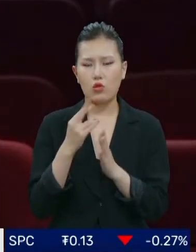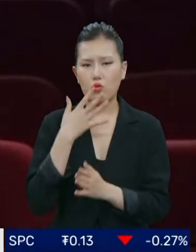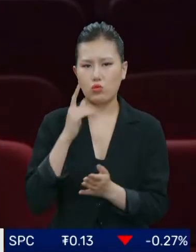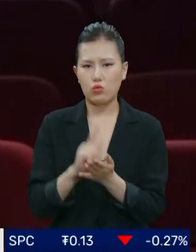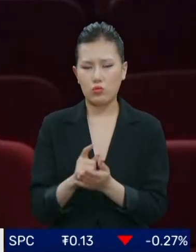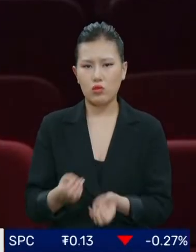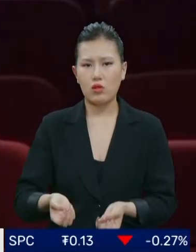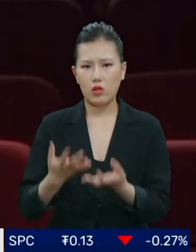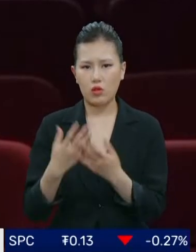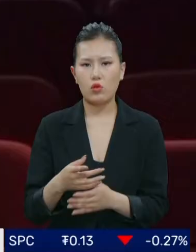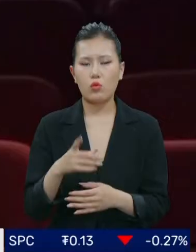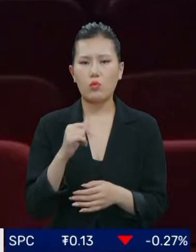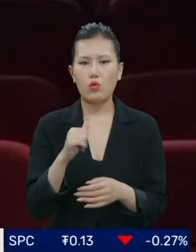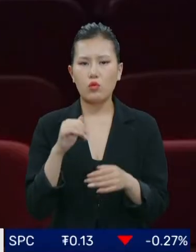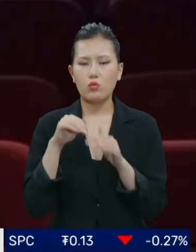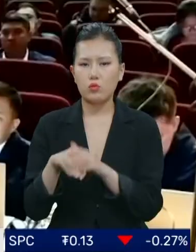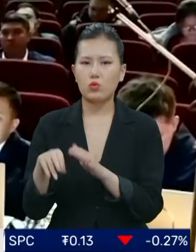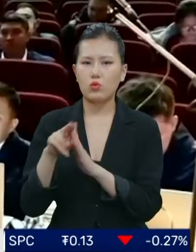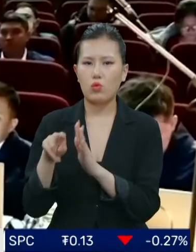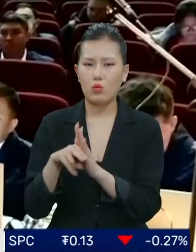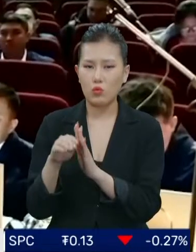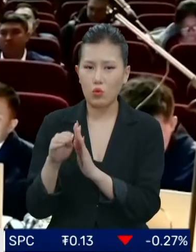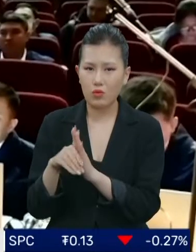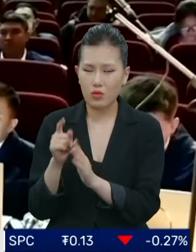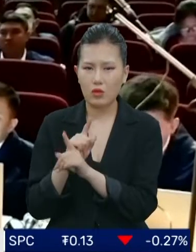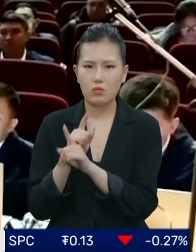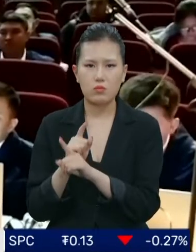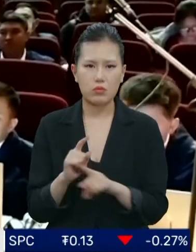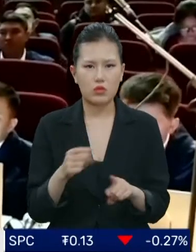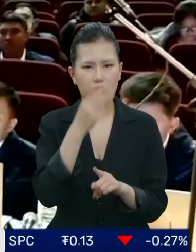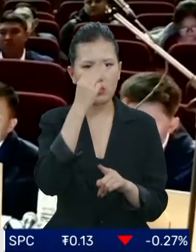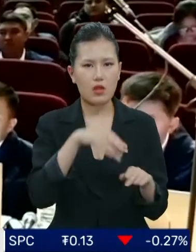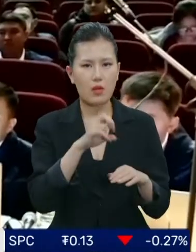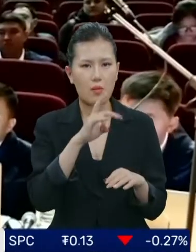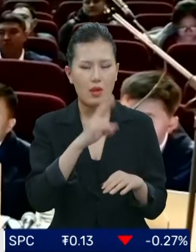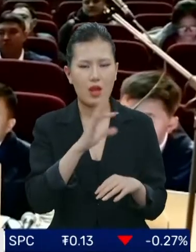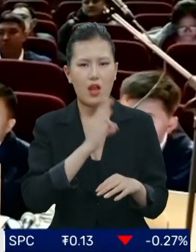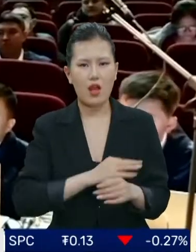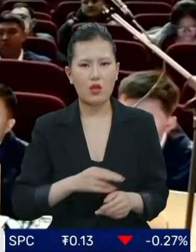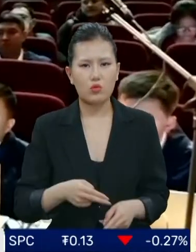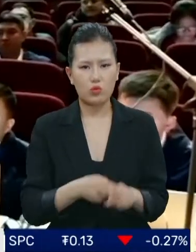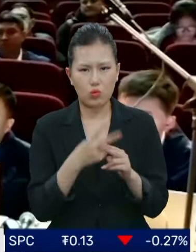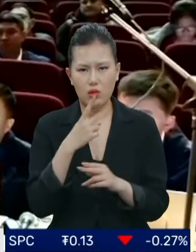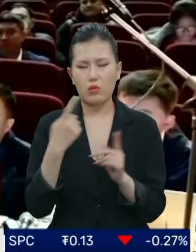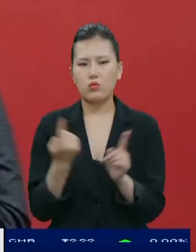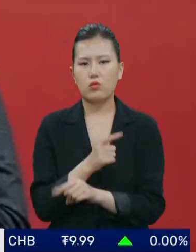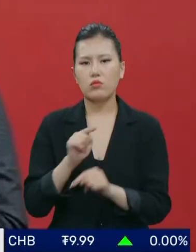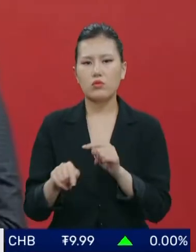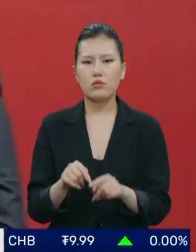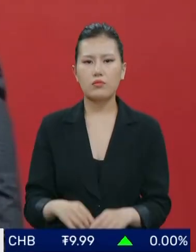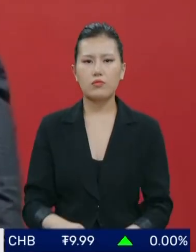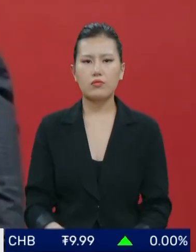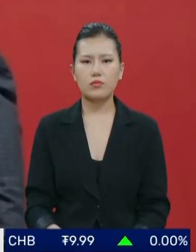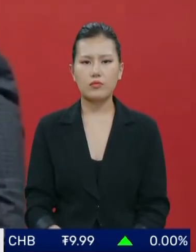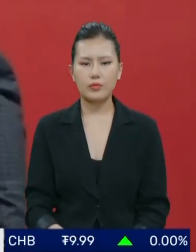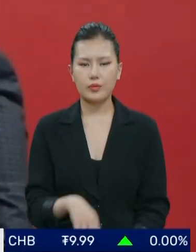мөнгөн хадгаламж байршуулах үйл ажиллагааны журмыг зөрчиж Чингис хаан банкнд давуу байдал болгосон гэж боддогч байна. Ирэх боломжтой банкнаас хариу